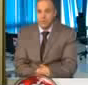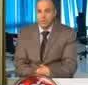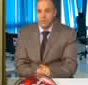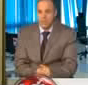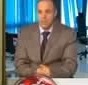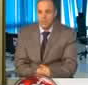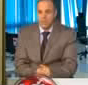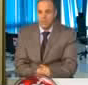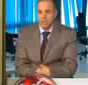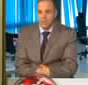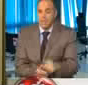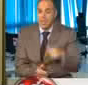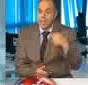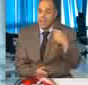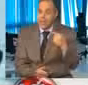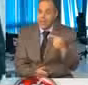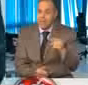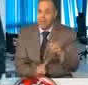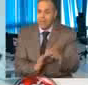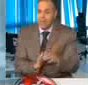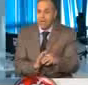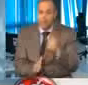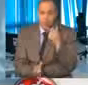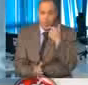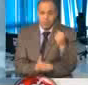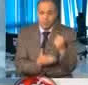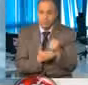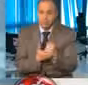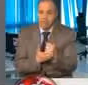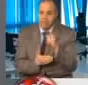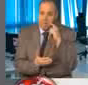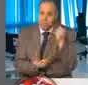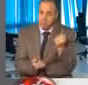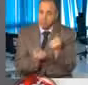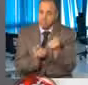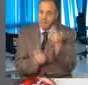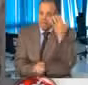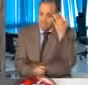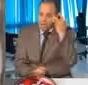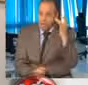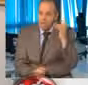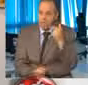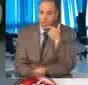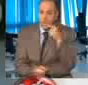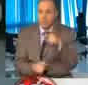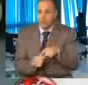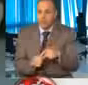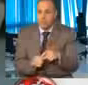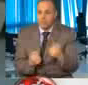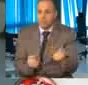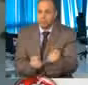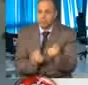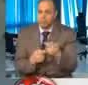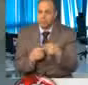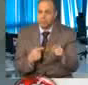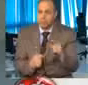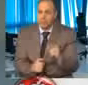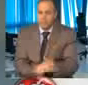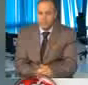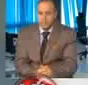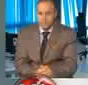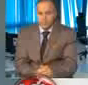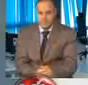وتهدف جمعية الفنانات المغاربيات إلى تعزيز حضور المرأة في المشهد الثقافي والمساهمة في تطوير مجالات إبداعها.